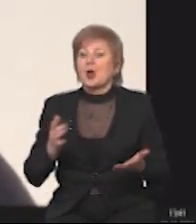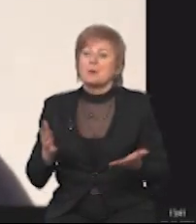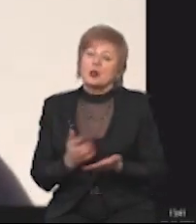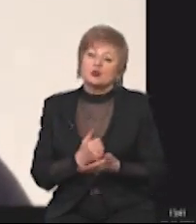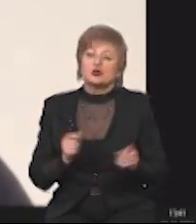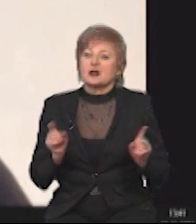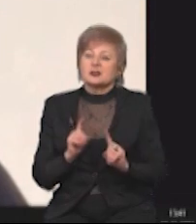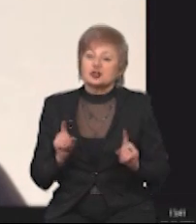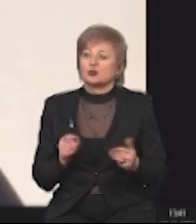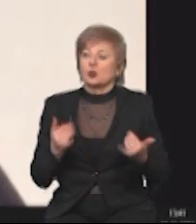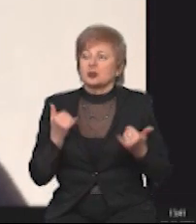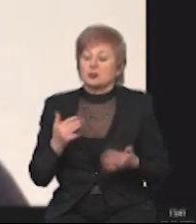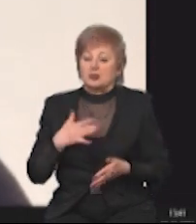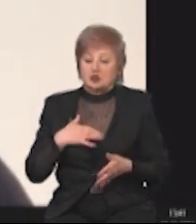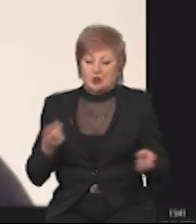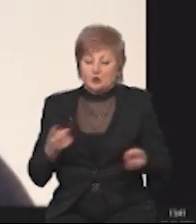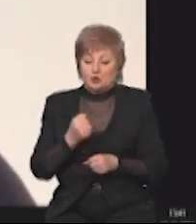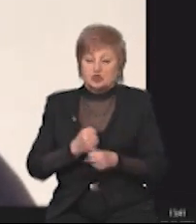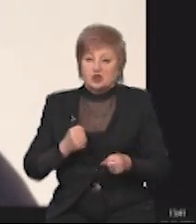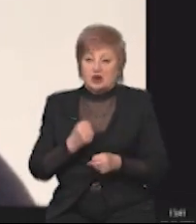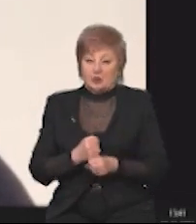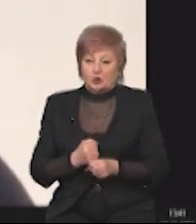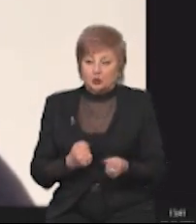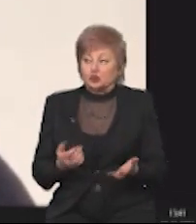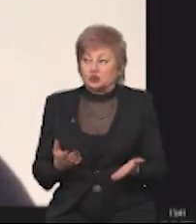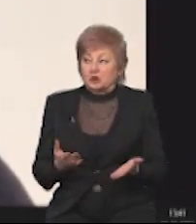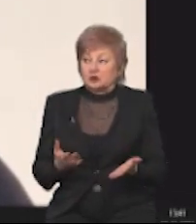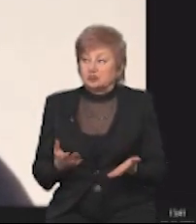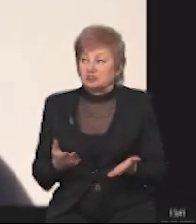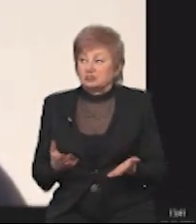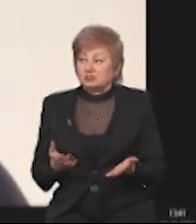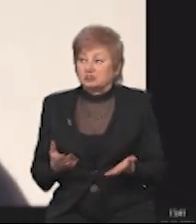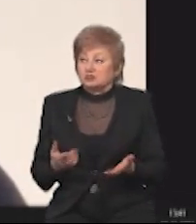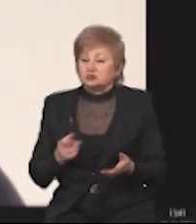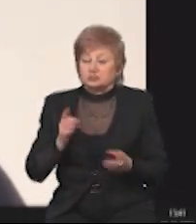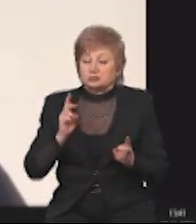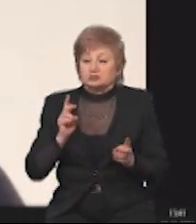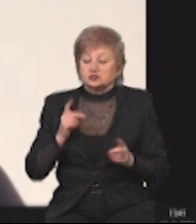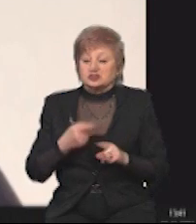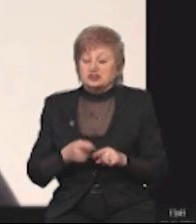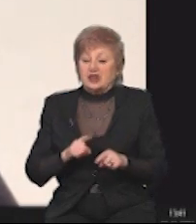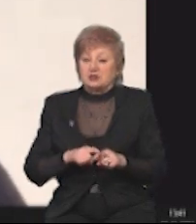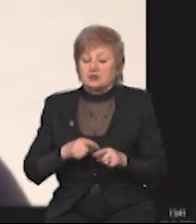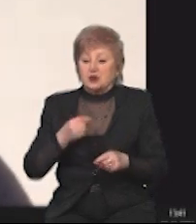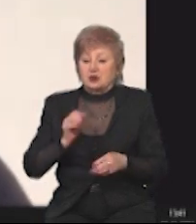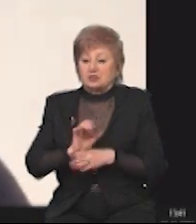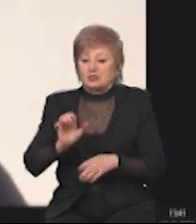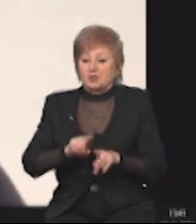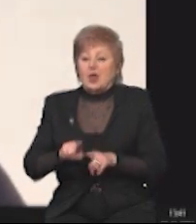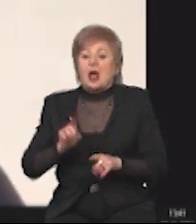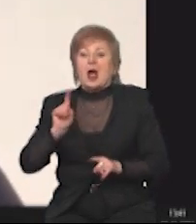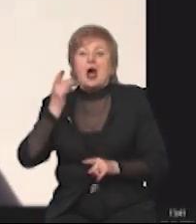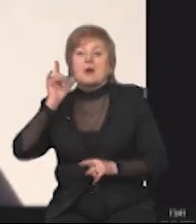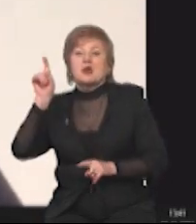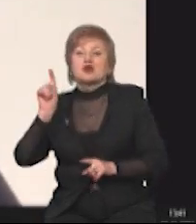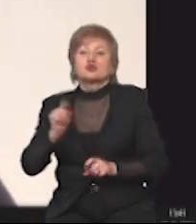получается, что теперь нам надо работать над тем, как этот продукт максимально донести к людям. Вот. Что сделала Америка в этой